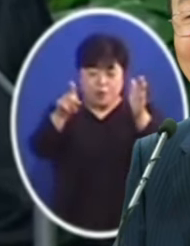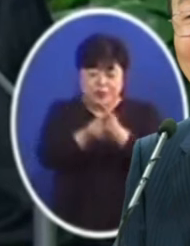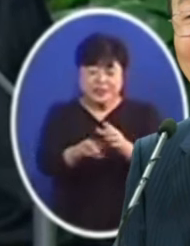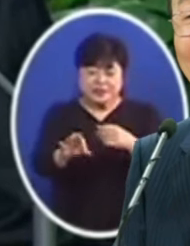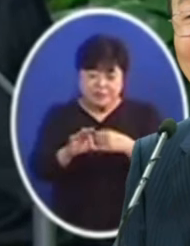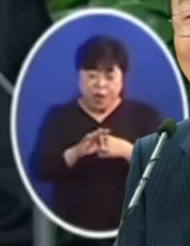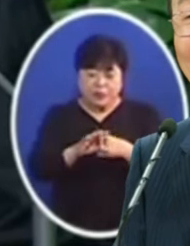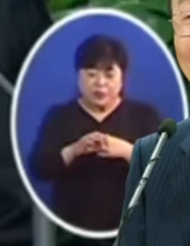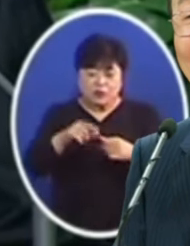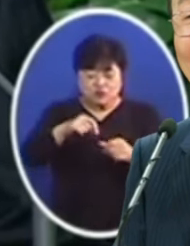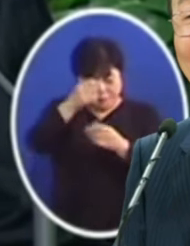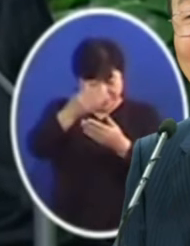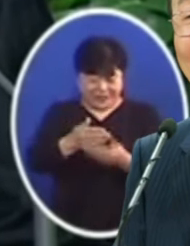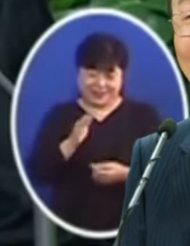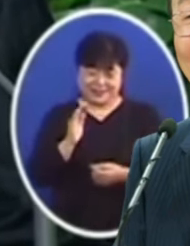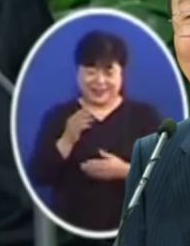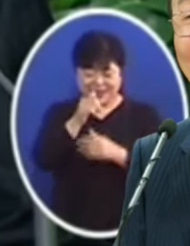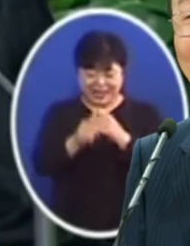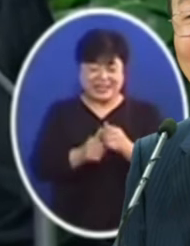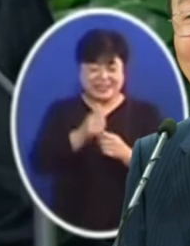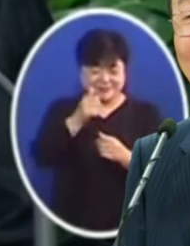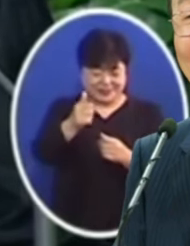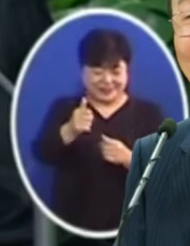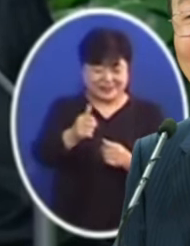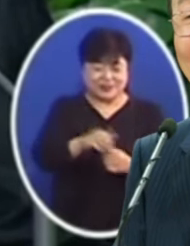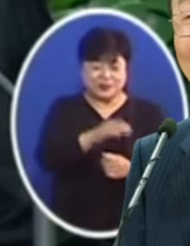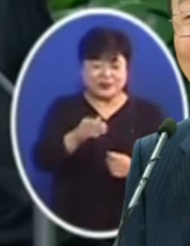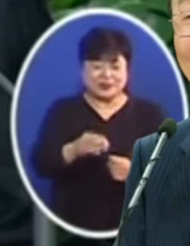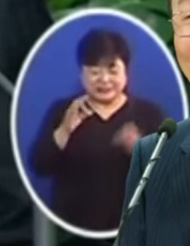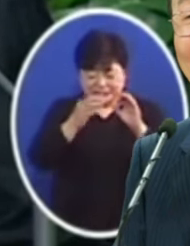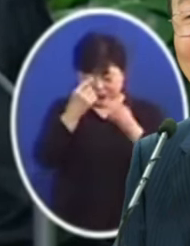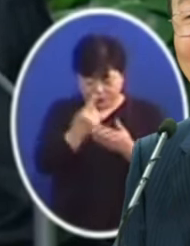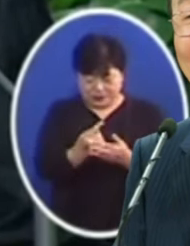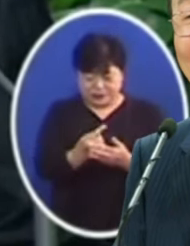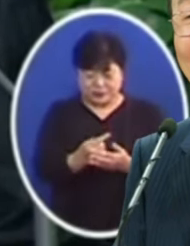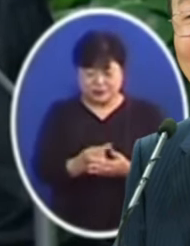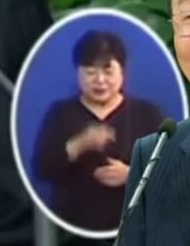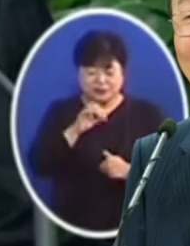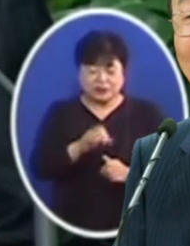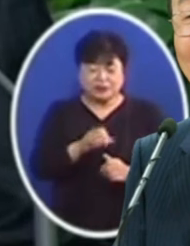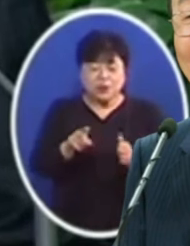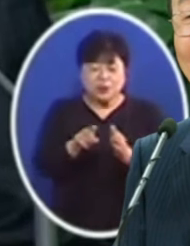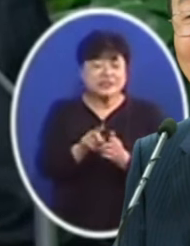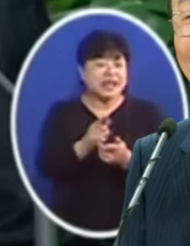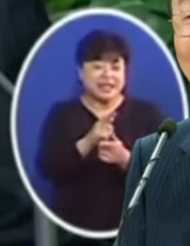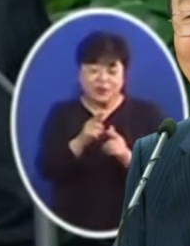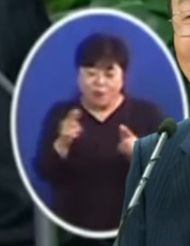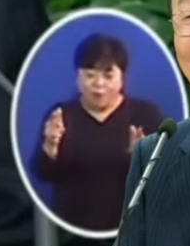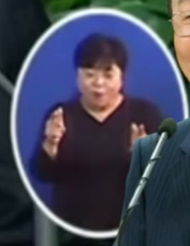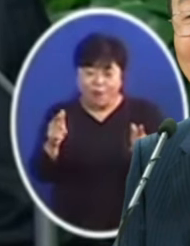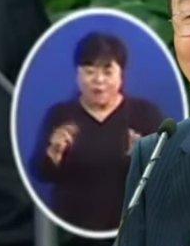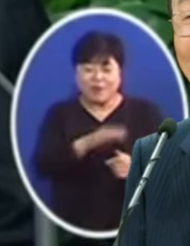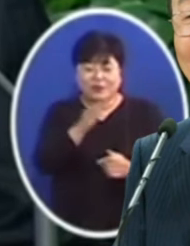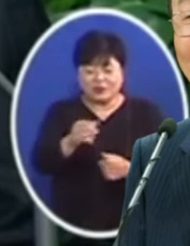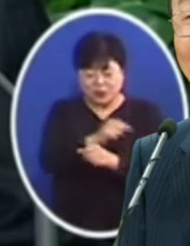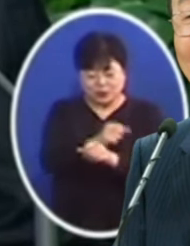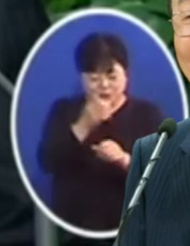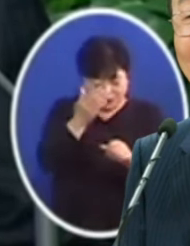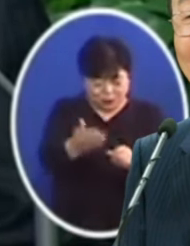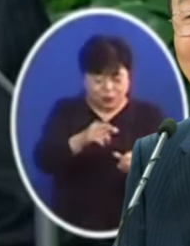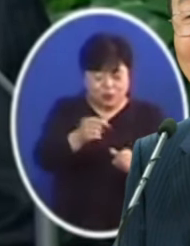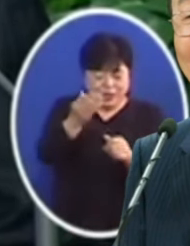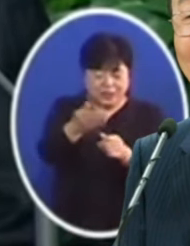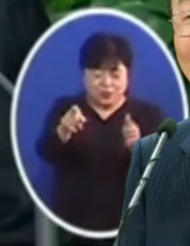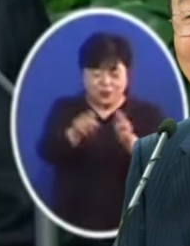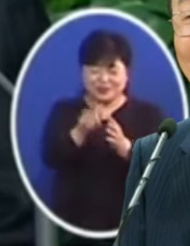구원을 받게 되는 것입니다. 우리 하나님이 우리를 찾아온 것은 우리를 정죄하기 위해서 찾아온 것이 아니라 우리를 용서하고